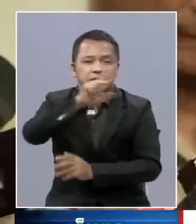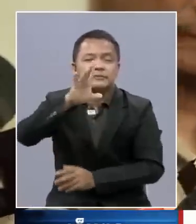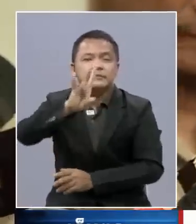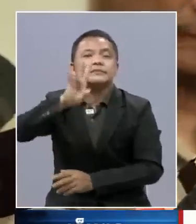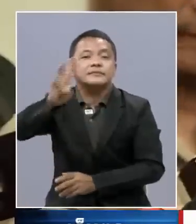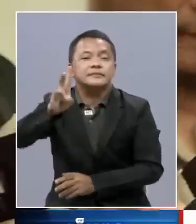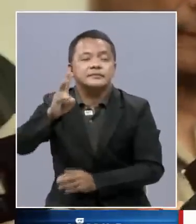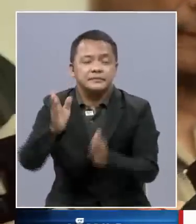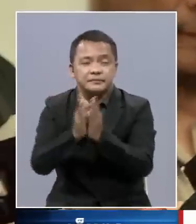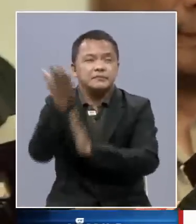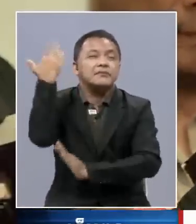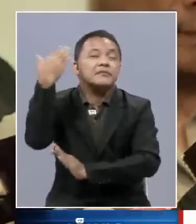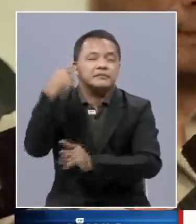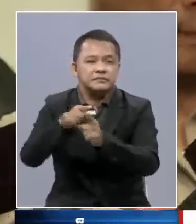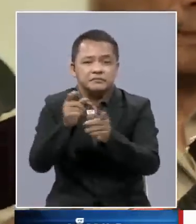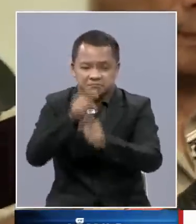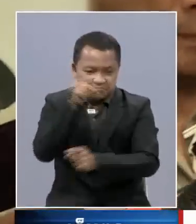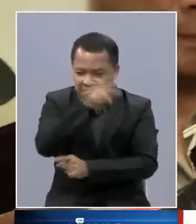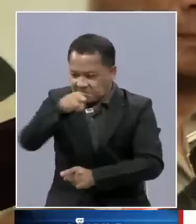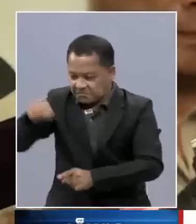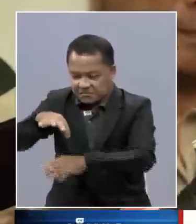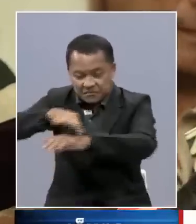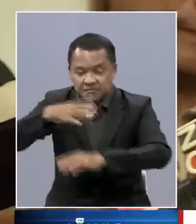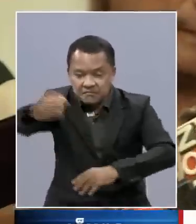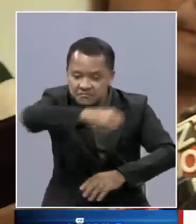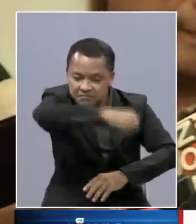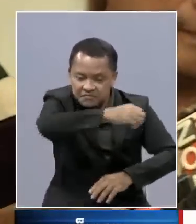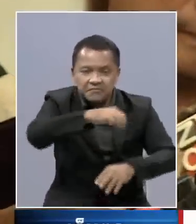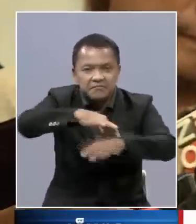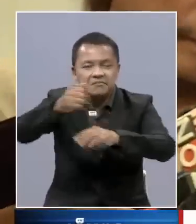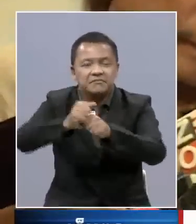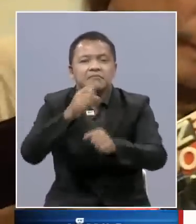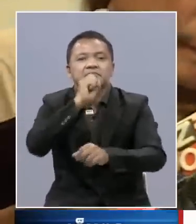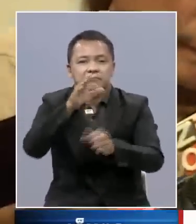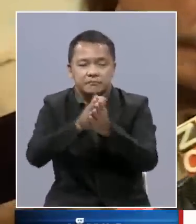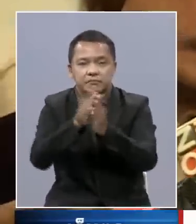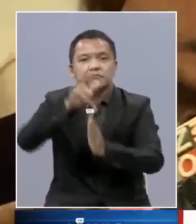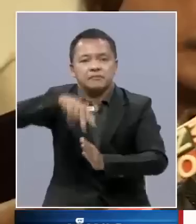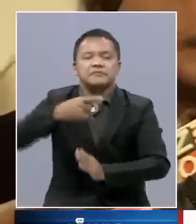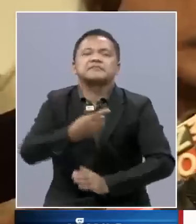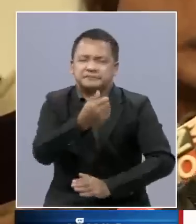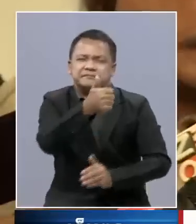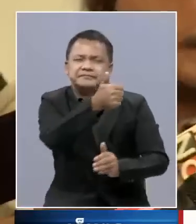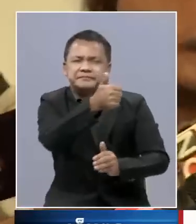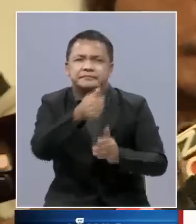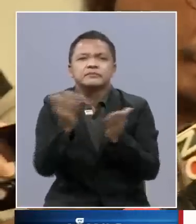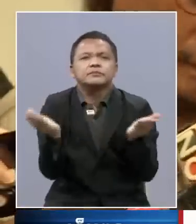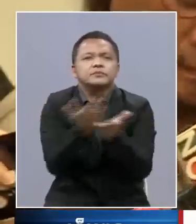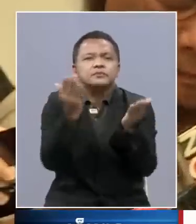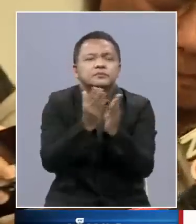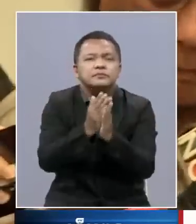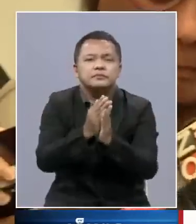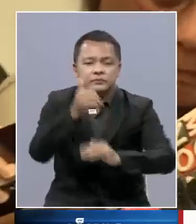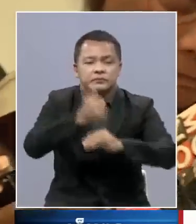377เสียงโอ้ยถ้าเป็นเหมือนตอนนั้นเนี่ยนะชี้เป็นชี้ตายเอาตำแหน่งไหนก็ได้คุณอนิสสรบอกว่าพรรคเพื่อไทยยินดีนะครับที่จะสนับสนุนคุณพิธ